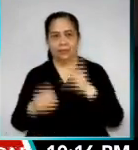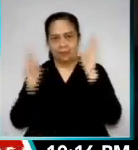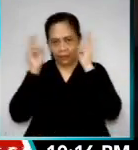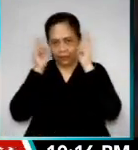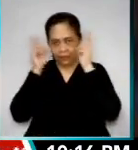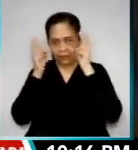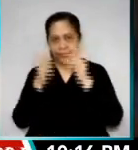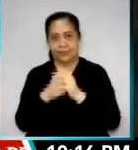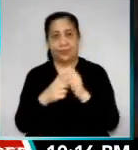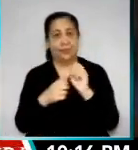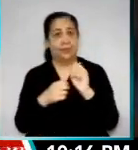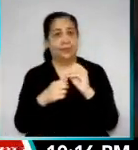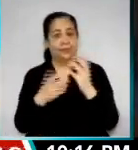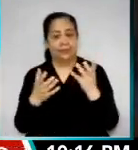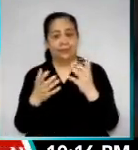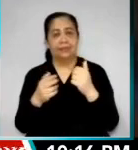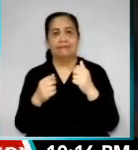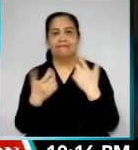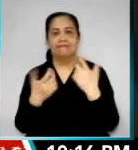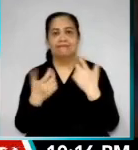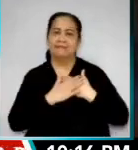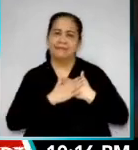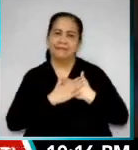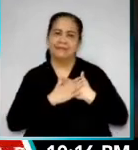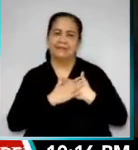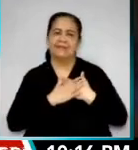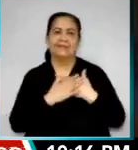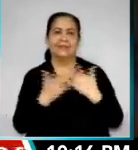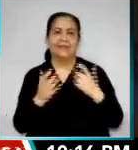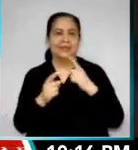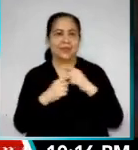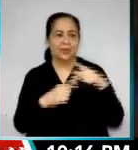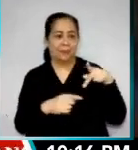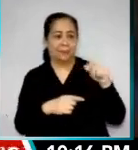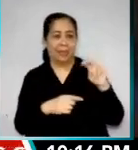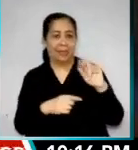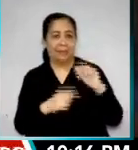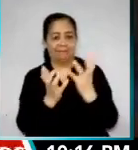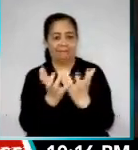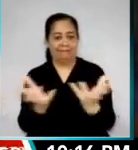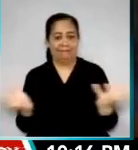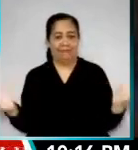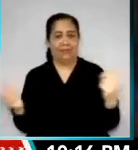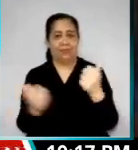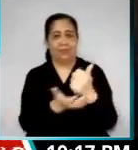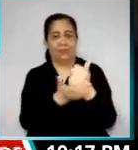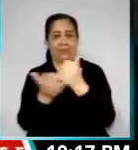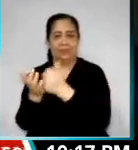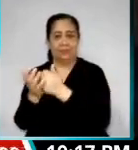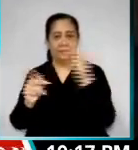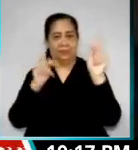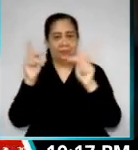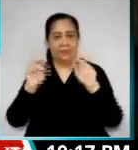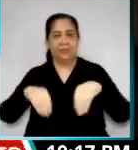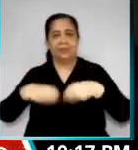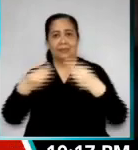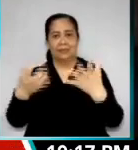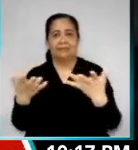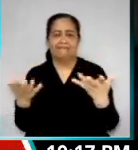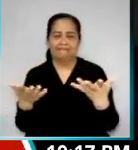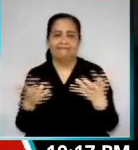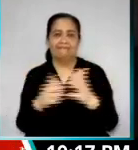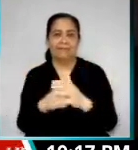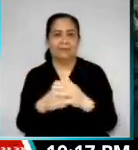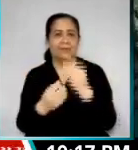po nakakataba ng puso na ang pantry na pinagtulong-tulungan ng masa ay nakakapag-provide po kahit papano ng pangkain nila